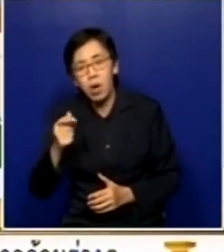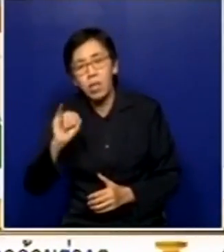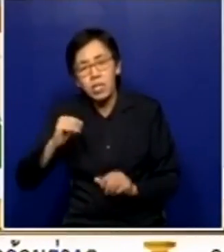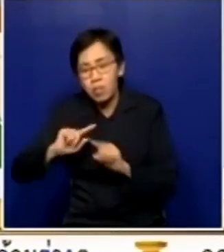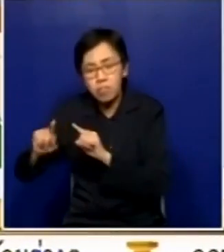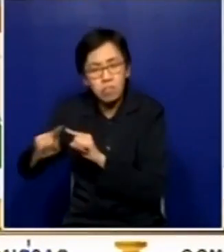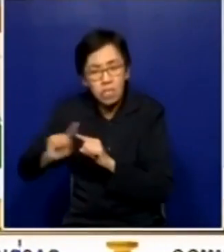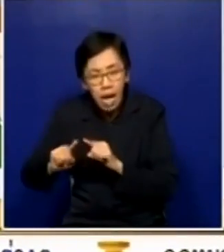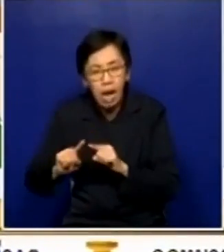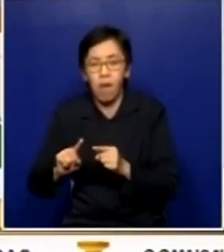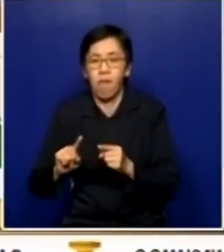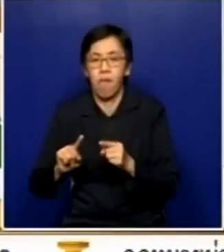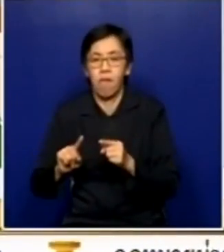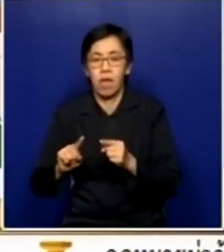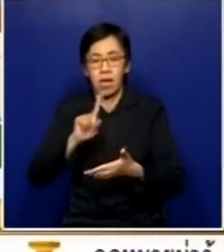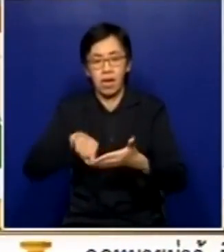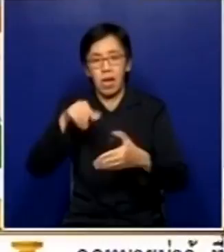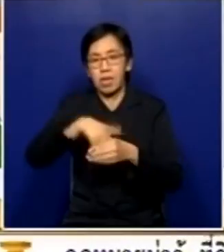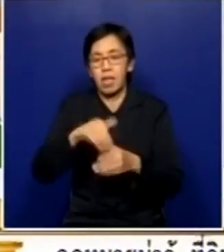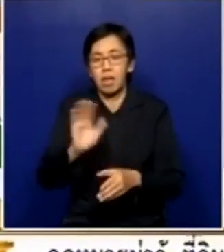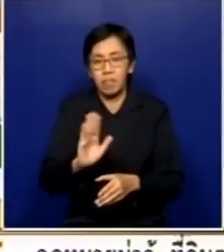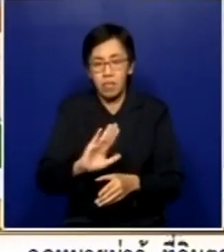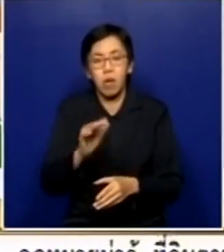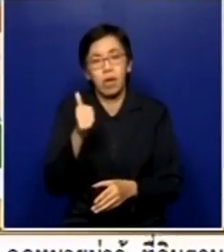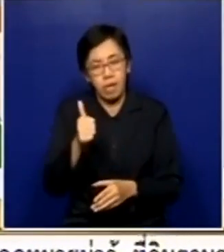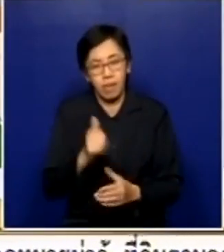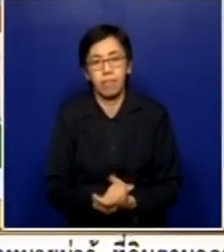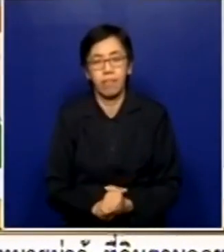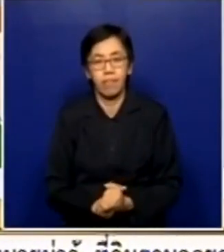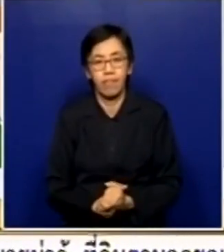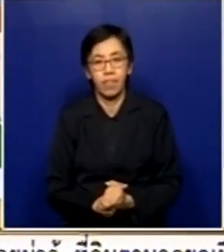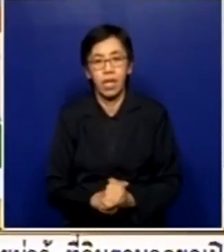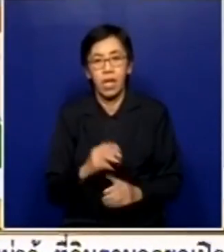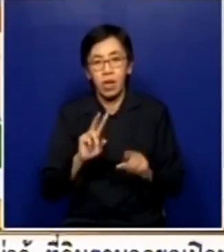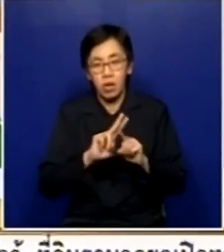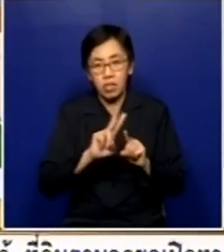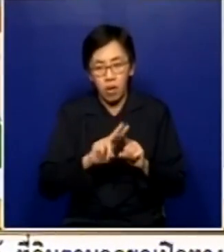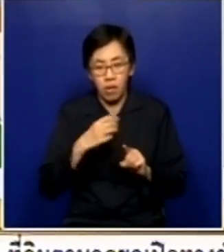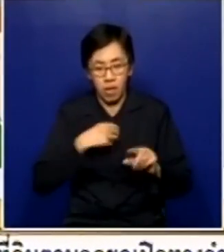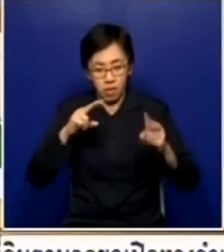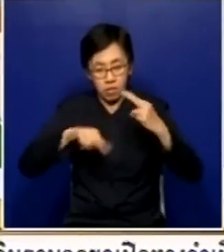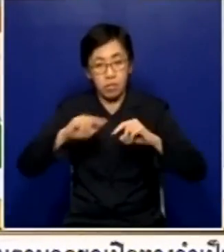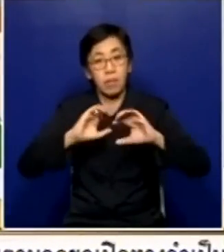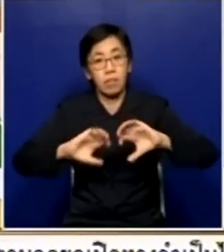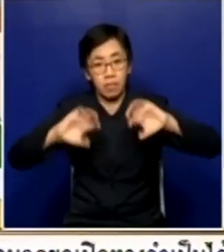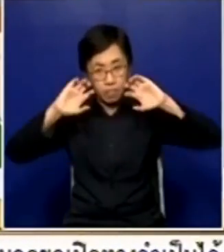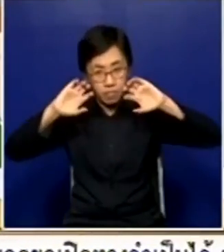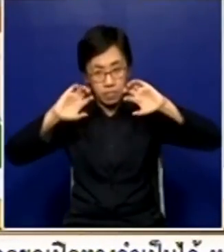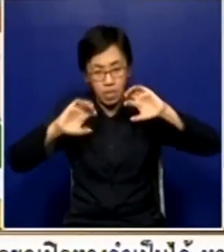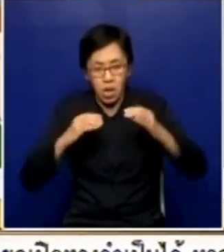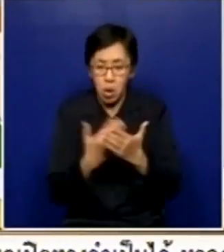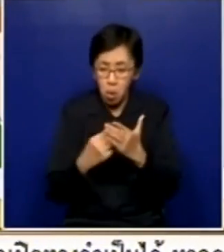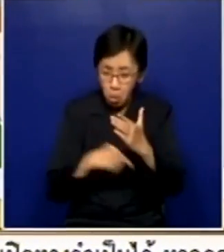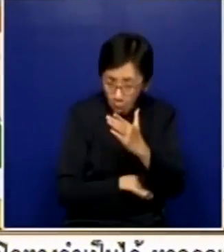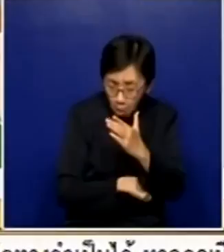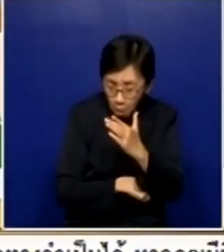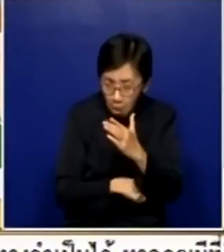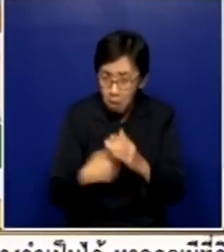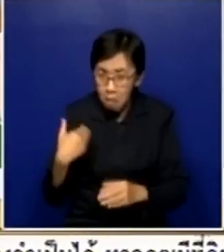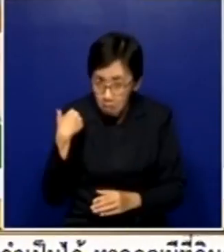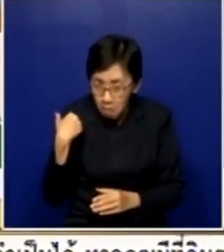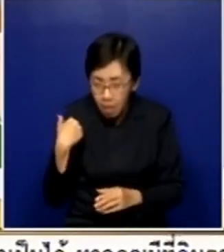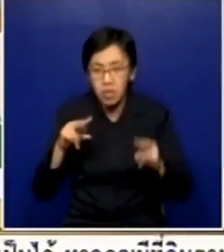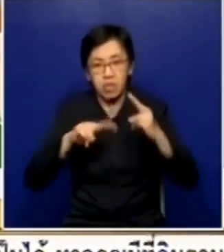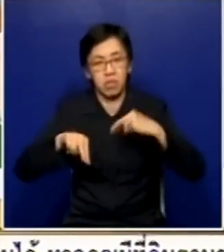ตั้งก็ได้ข้อ 2เพื่อให้เรามีองค์กรตรวจสอบการทำงานของรัฐบาลตรวจสอบการทุจริตคอรัปชั่นที่มี